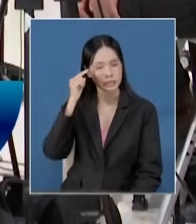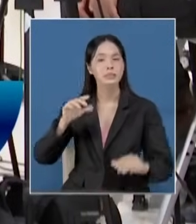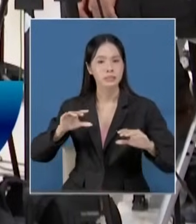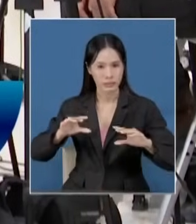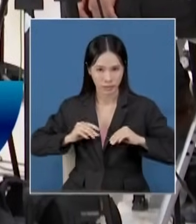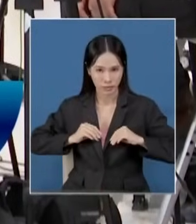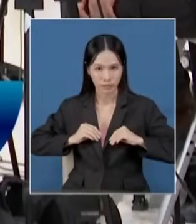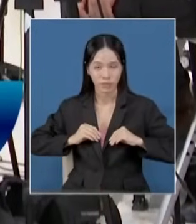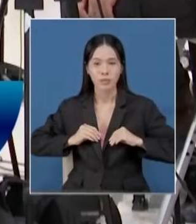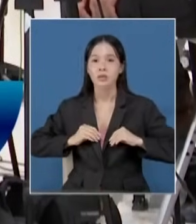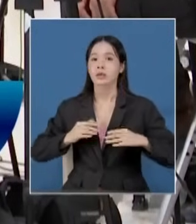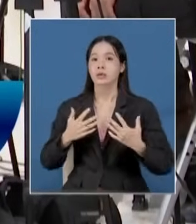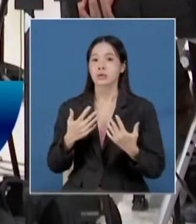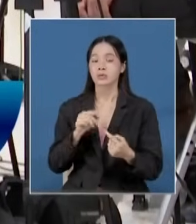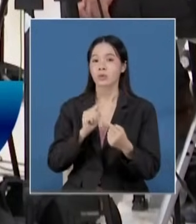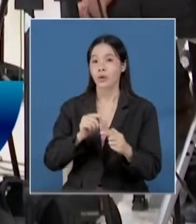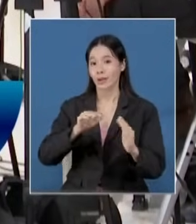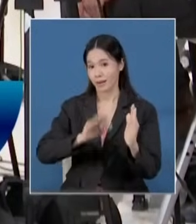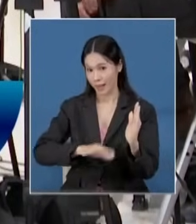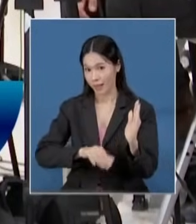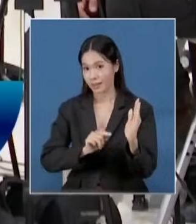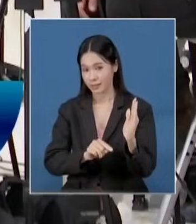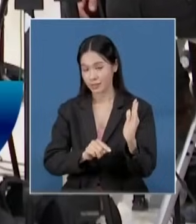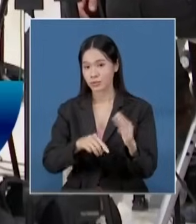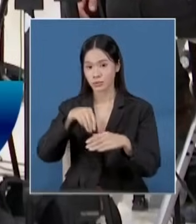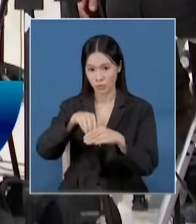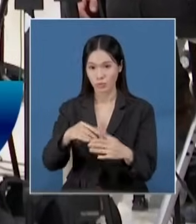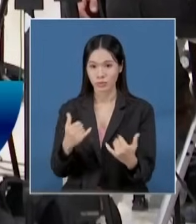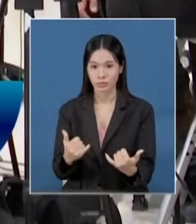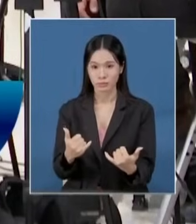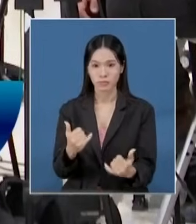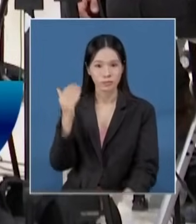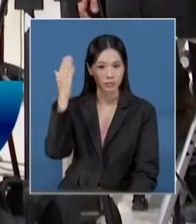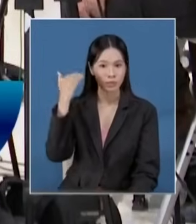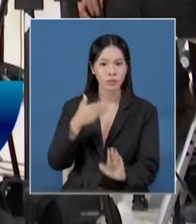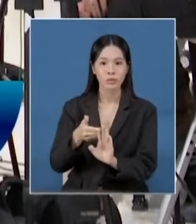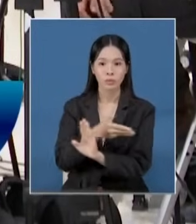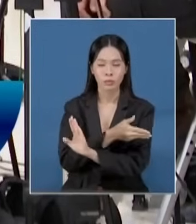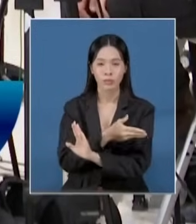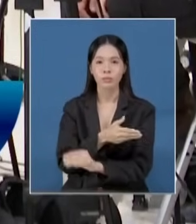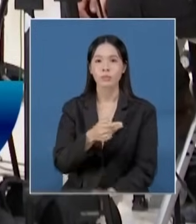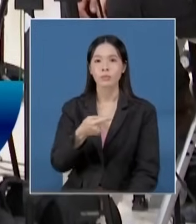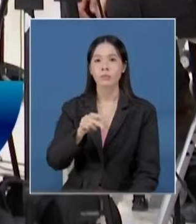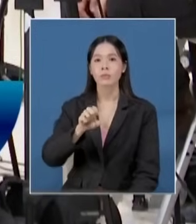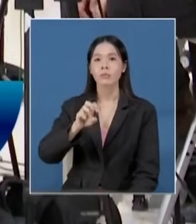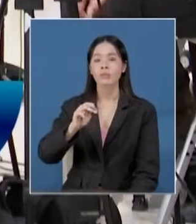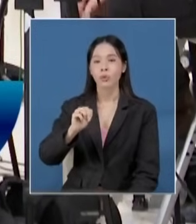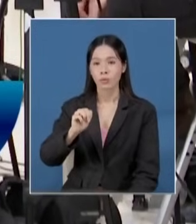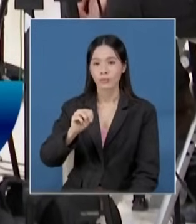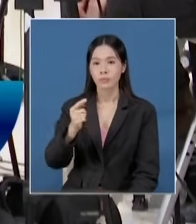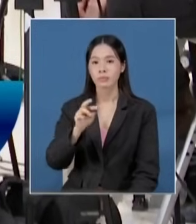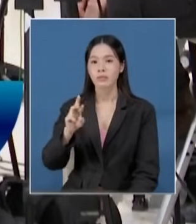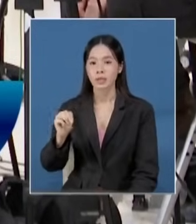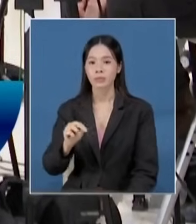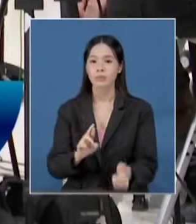คะในขณะที่บรรยากาศที่โถงด้านล่างค่ะคุณผู้ชมจุดที่เรายืนอยู่ตรงนี้นะคะเมื่อสักครู่ก่อนหน้านี้เองนายภูมิธรรมนะคะรองหัวหน้าพรรคเพื่อไทยก็